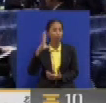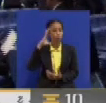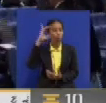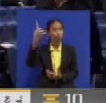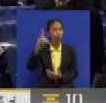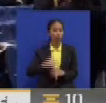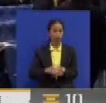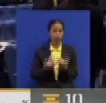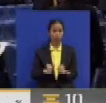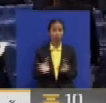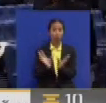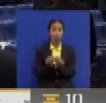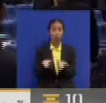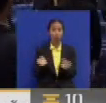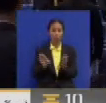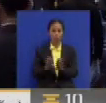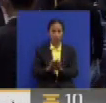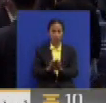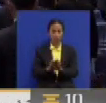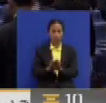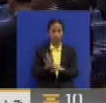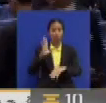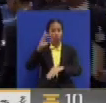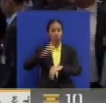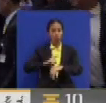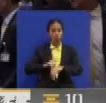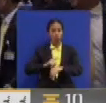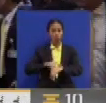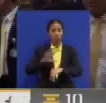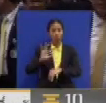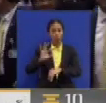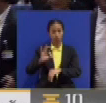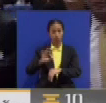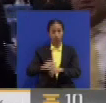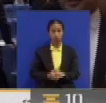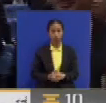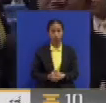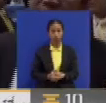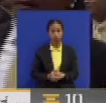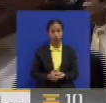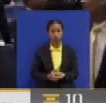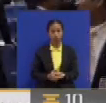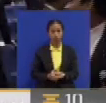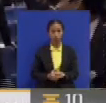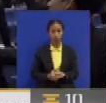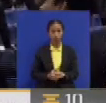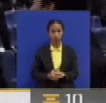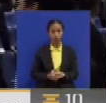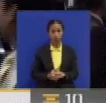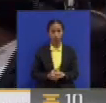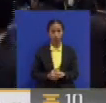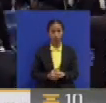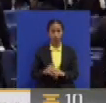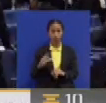มาจนถึงตอนนี้ก็คงเต็มที่กันแล้ว นั่งกันนานแล้ว ประชาชนคงเห็นกันแล้วเราเต็มที่เดี๋ยวพรุ่งนี้ค่อยทำกันต่อก็ได้ คื